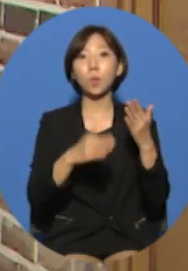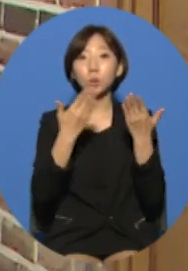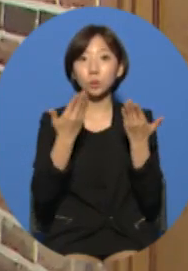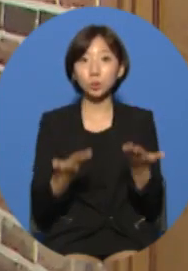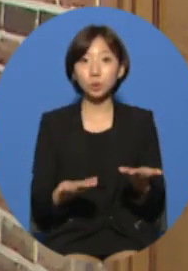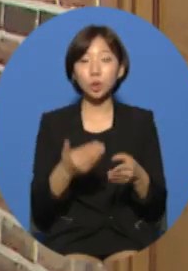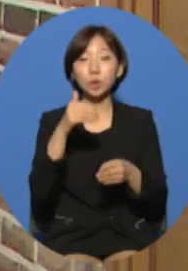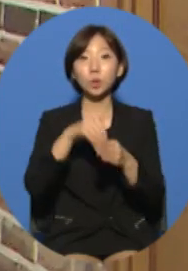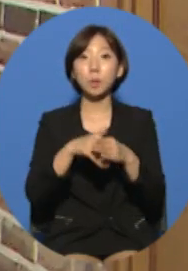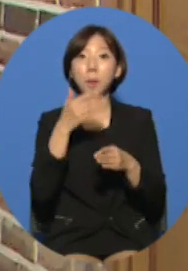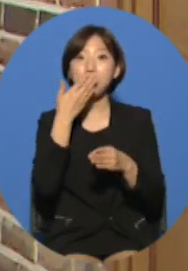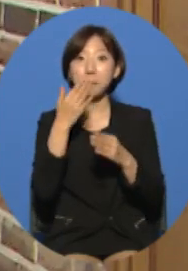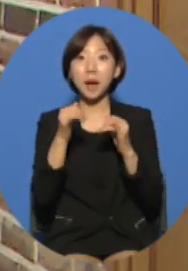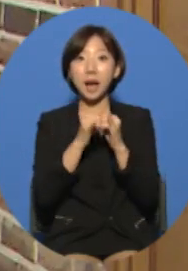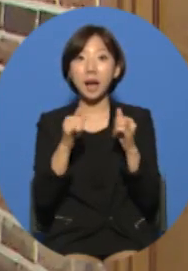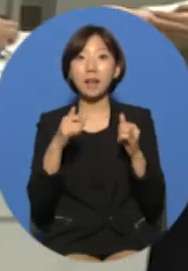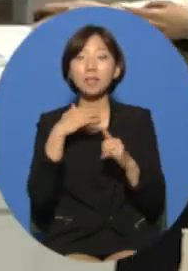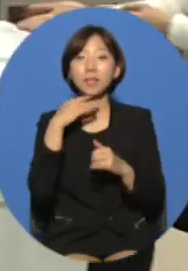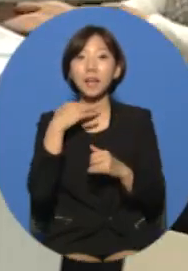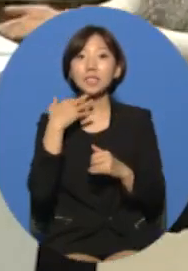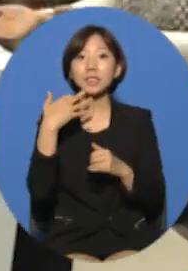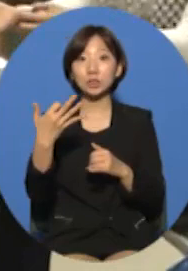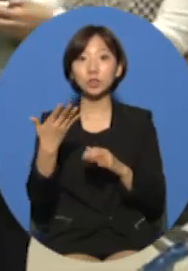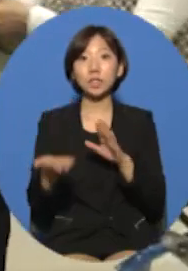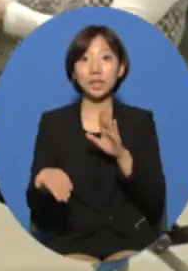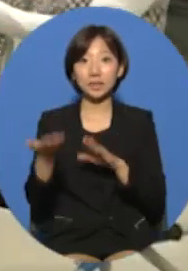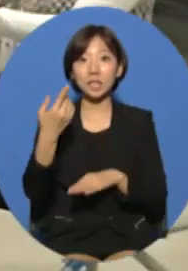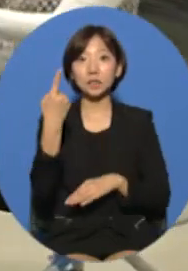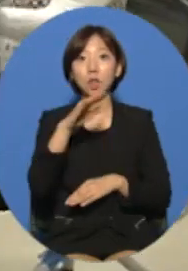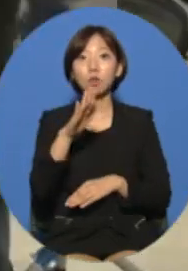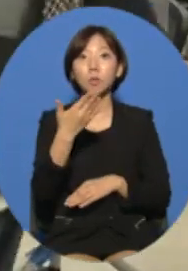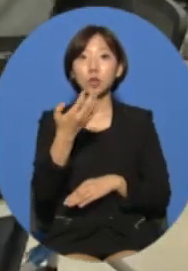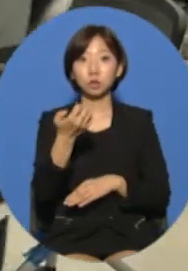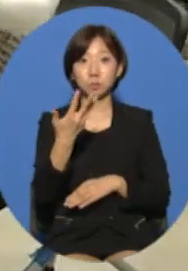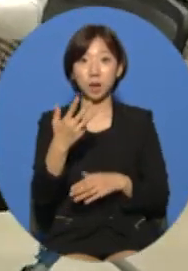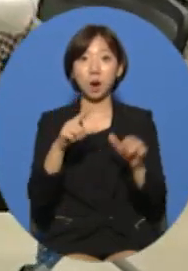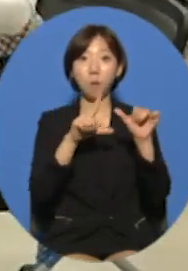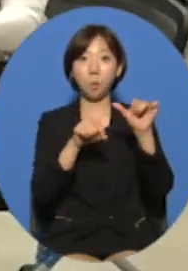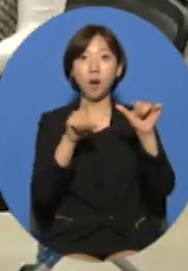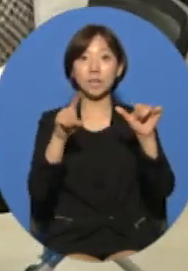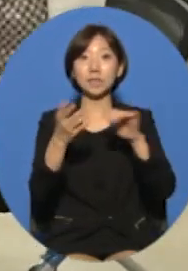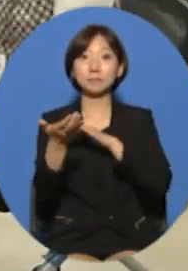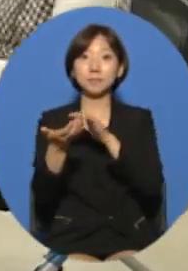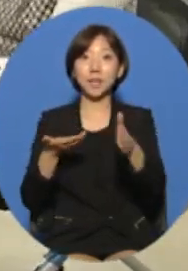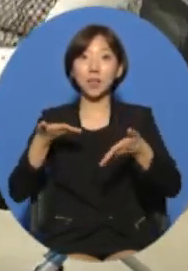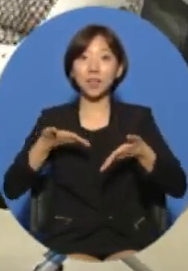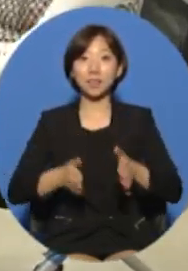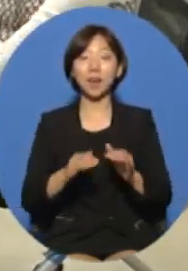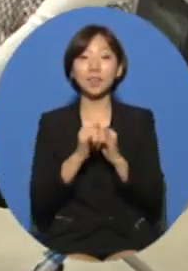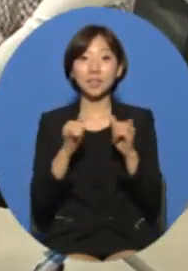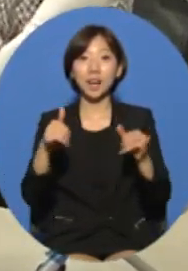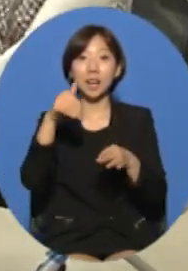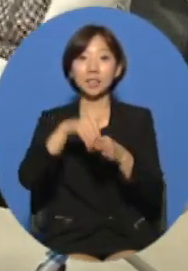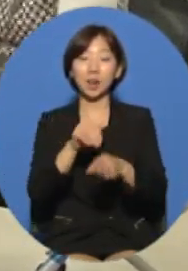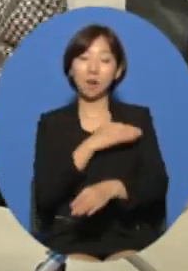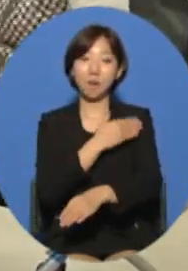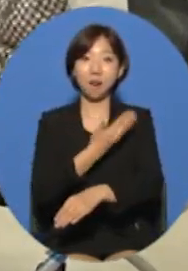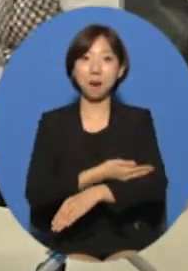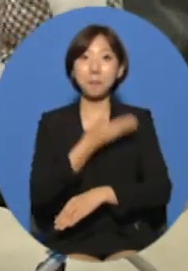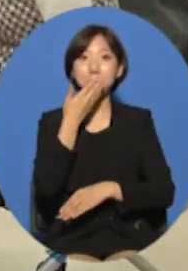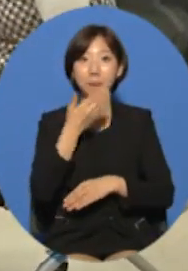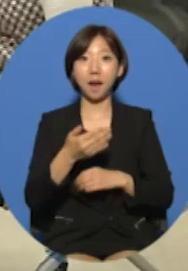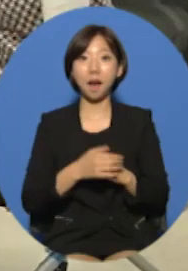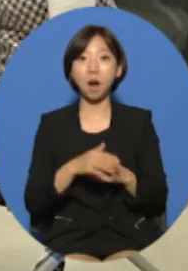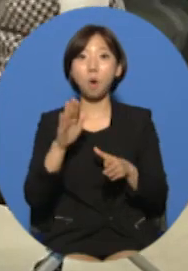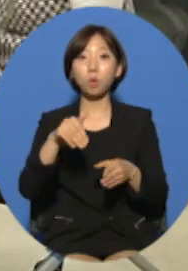있는 사람은 선거일 현재 만 19세 이상, 1998년 5월 10일 이전 출생의 국민은 선거권이 있습니다. 오늘